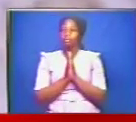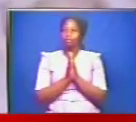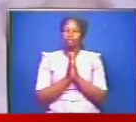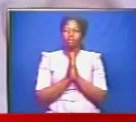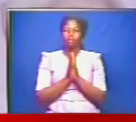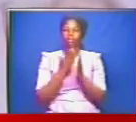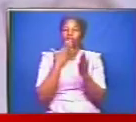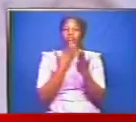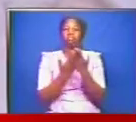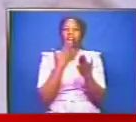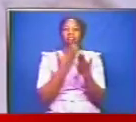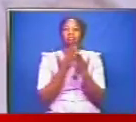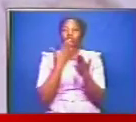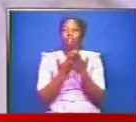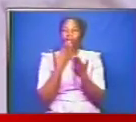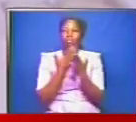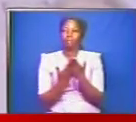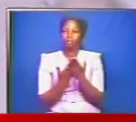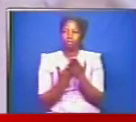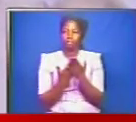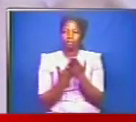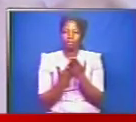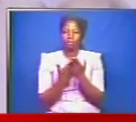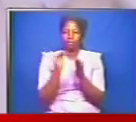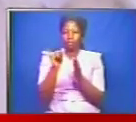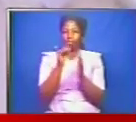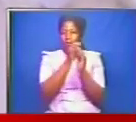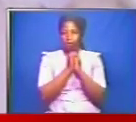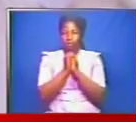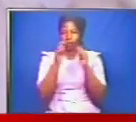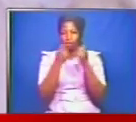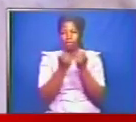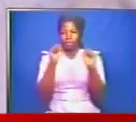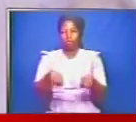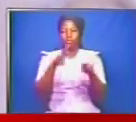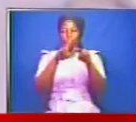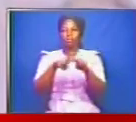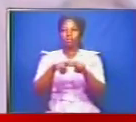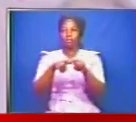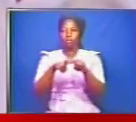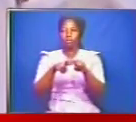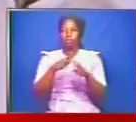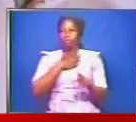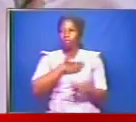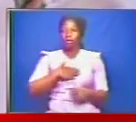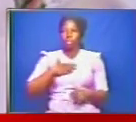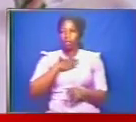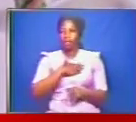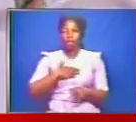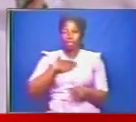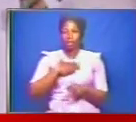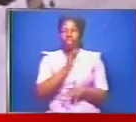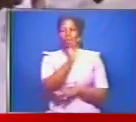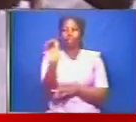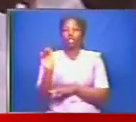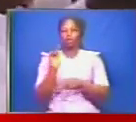Asante sana, praise and worship team. Asante mnaweza kaa chini. Tafadhali ningependa kuomba ya kwamba tukae chini kwa